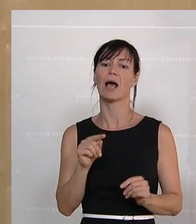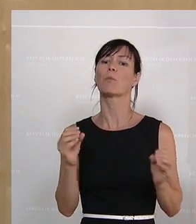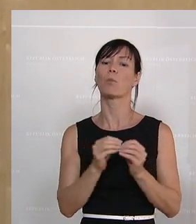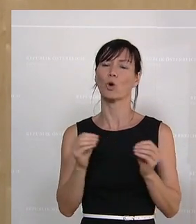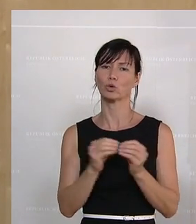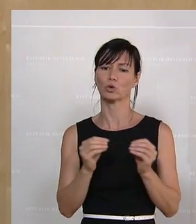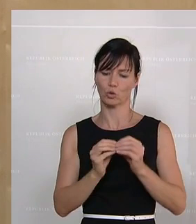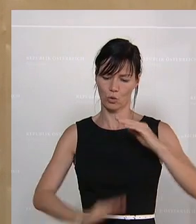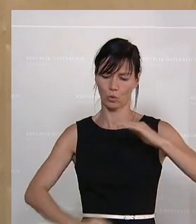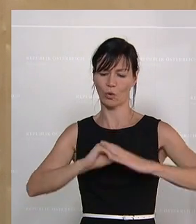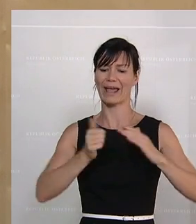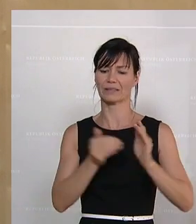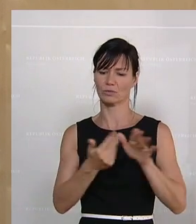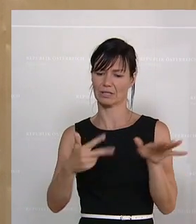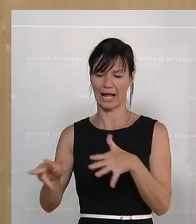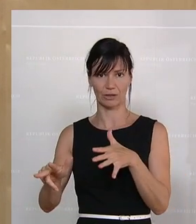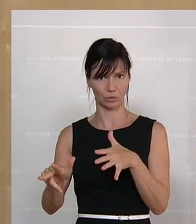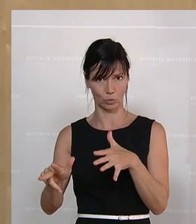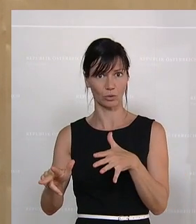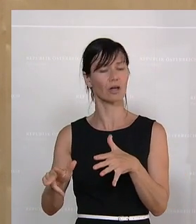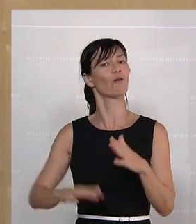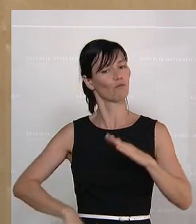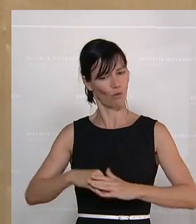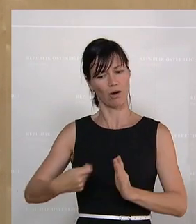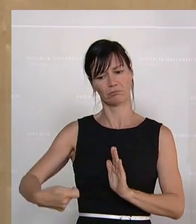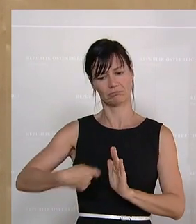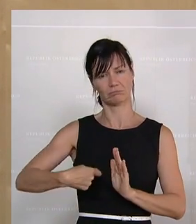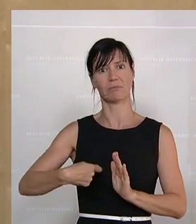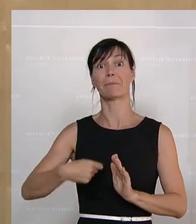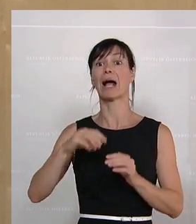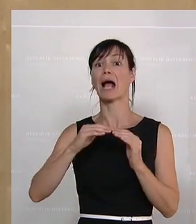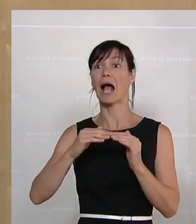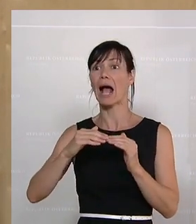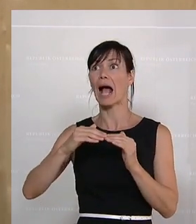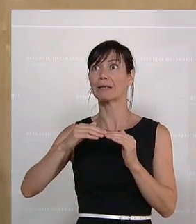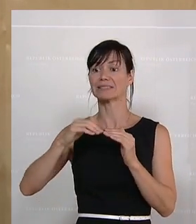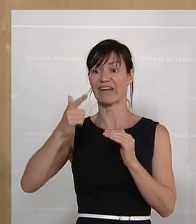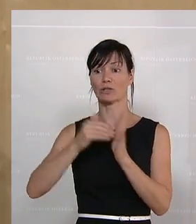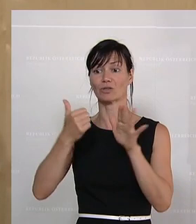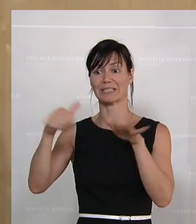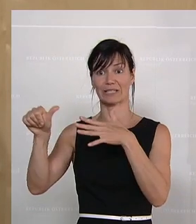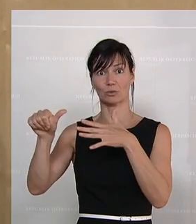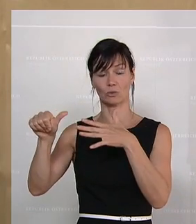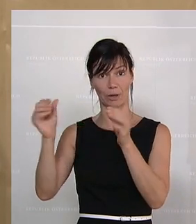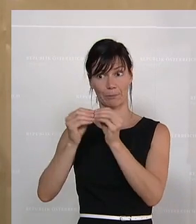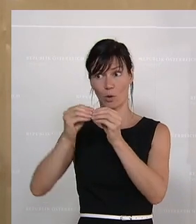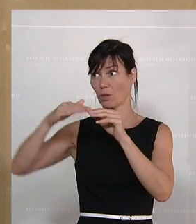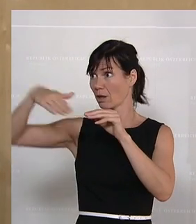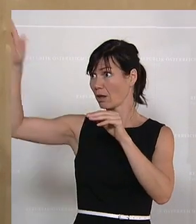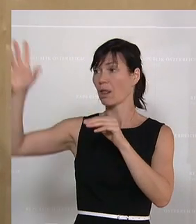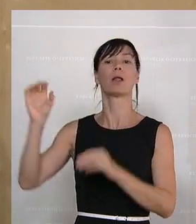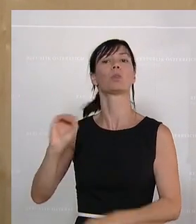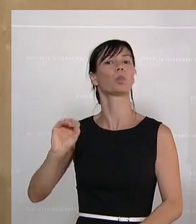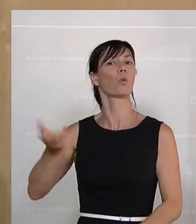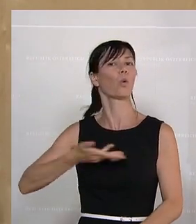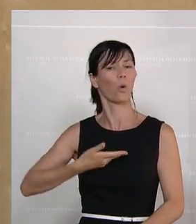den vollen betrag haben und mit 2600 ist er dann 0 ja ist damit zwar dass wir könnten ja vielleicht noch weiter